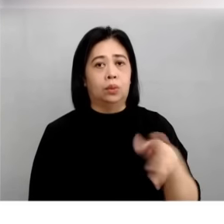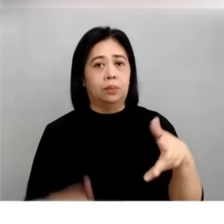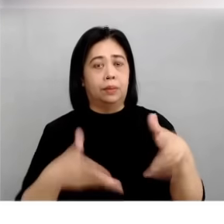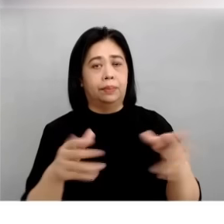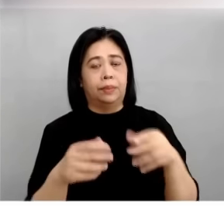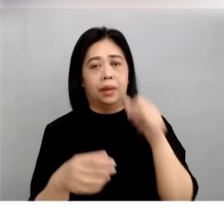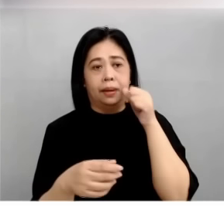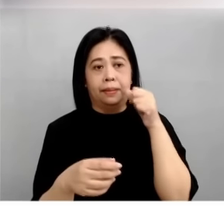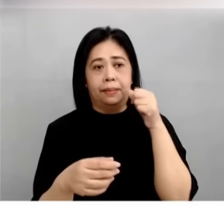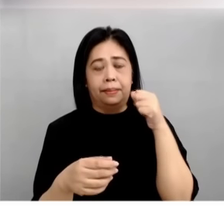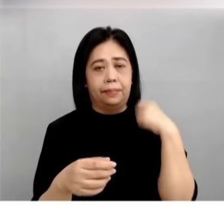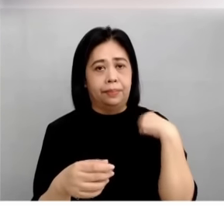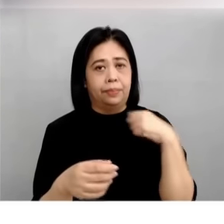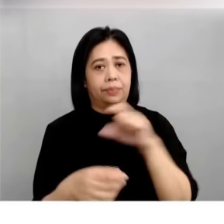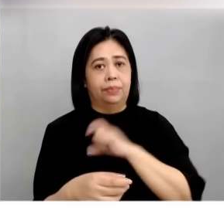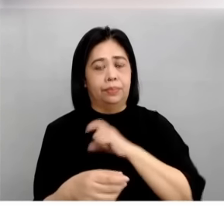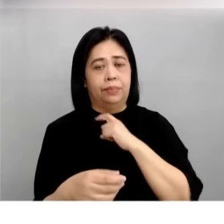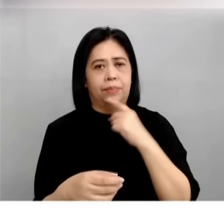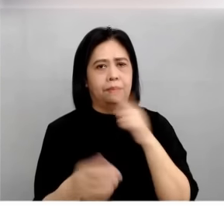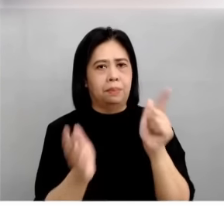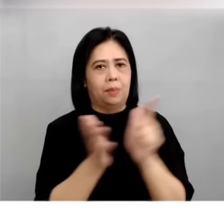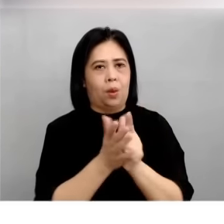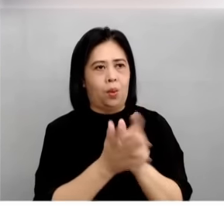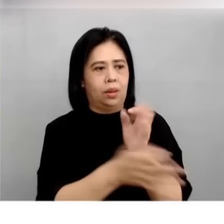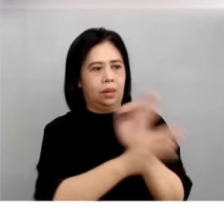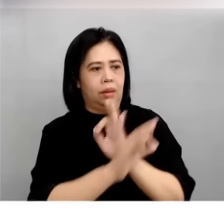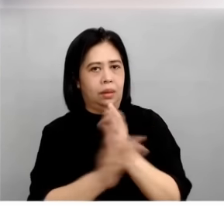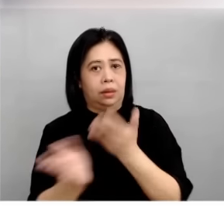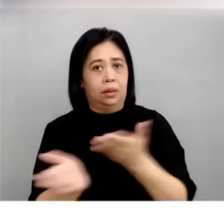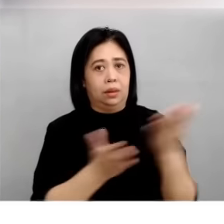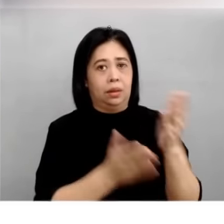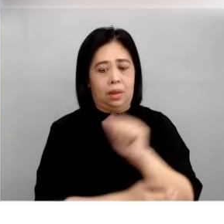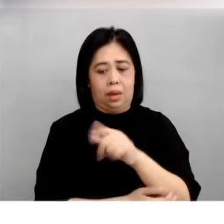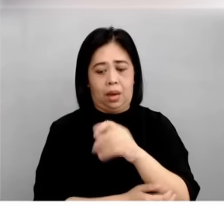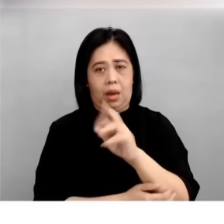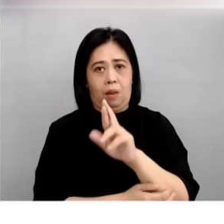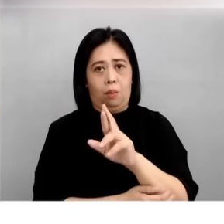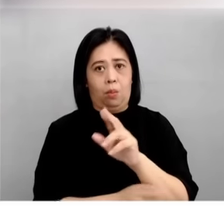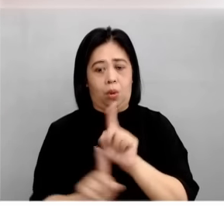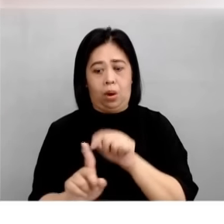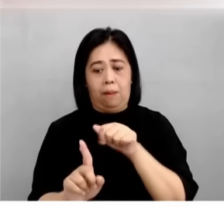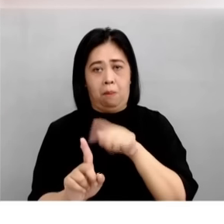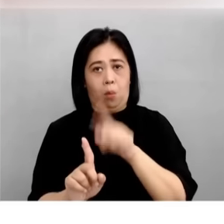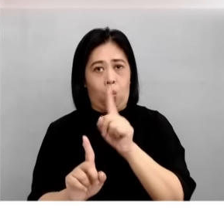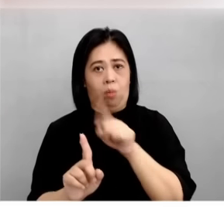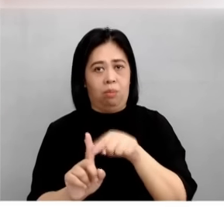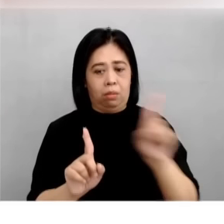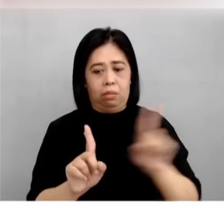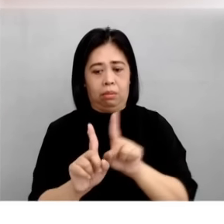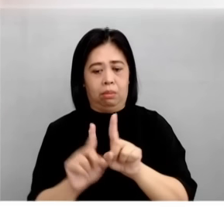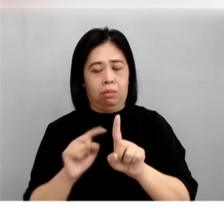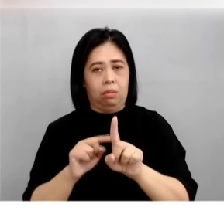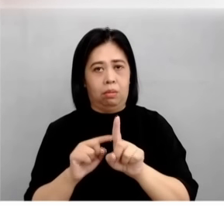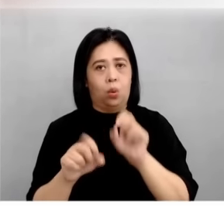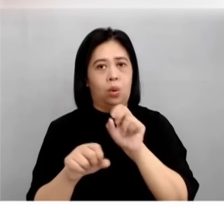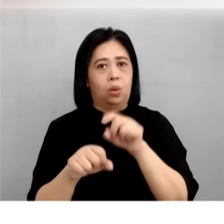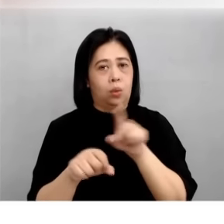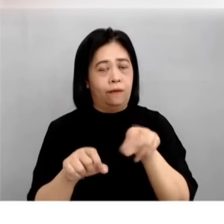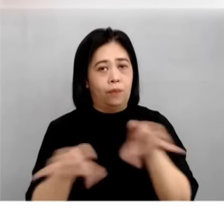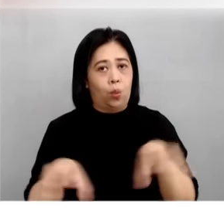Kahapon, iginiit ng pulisya na bawal ang hatid sundo sa mga authorized persons outside of residence o APOR. Kung ikaw ay workforce